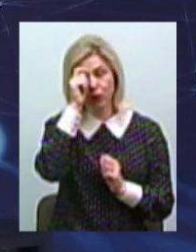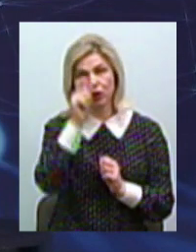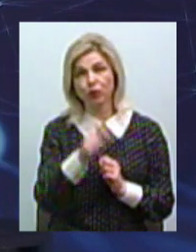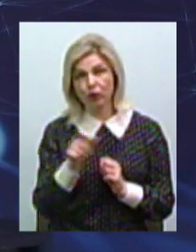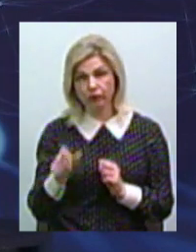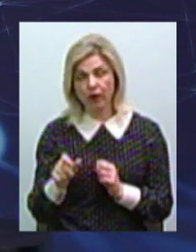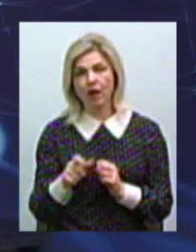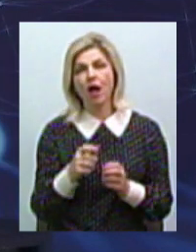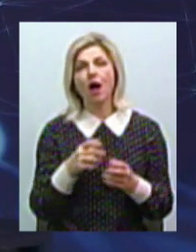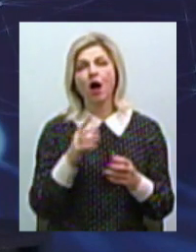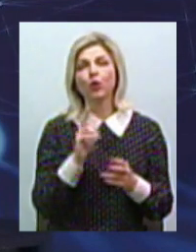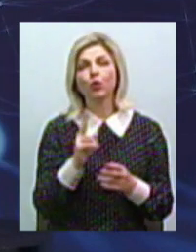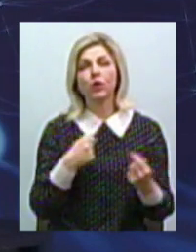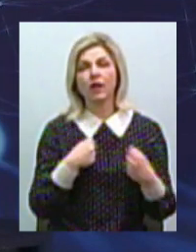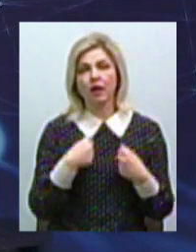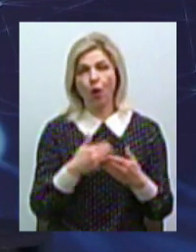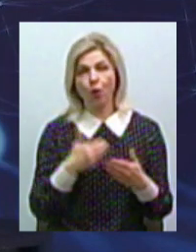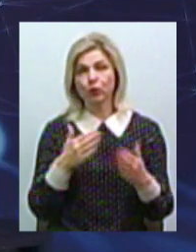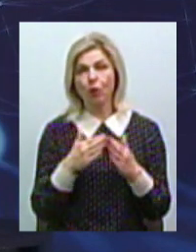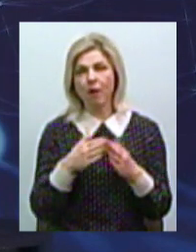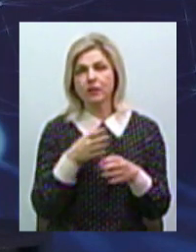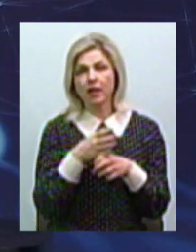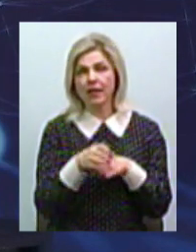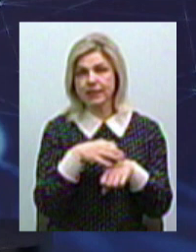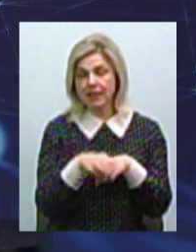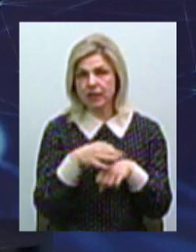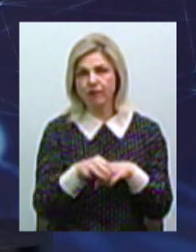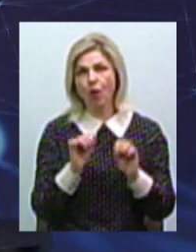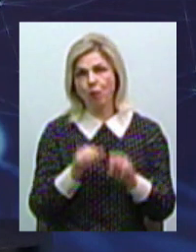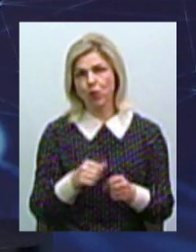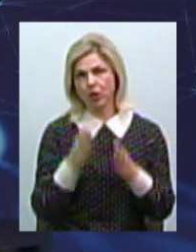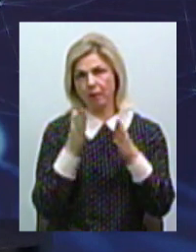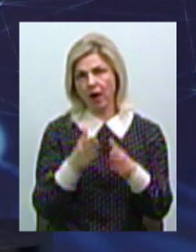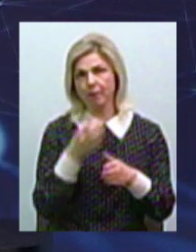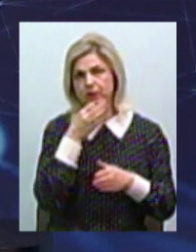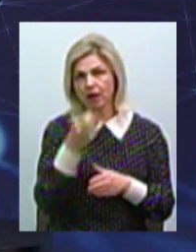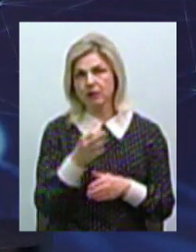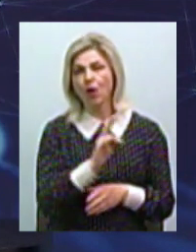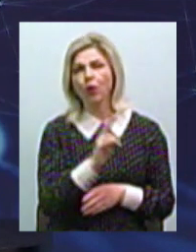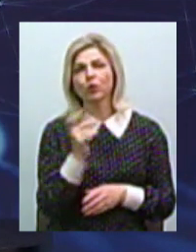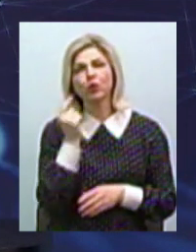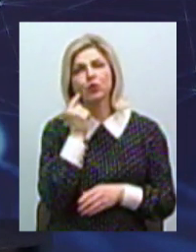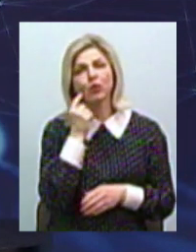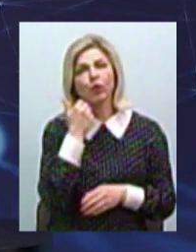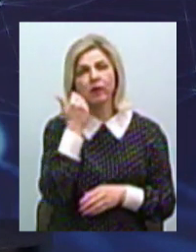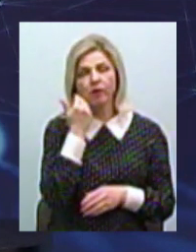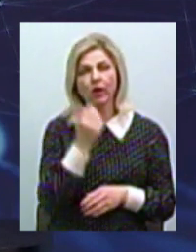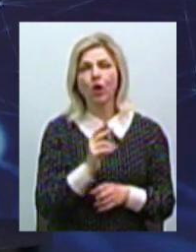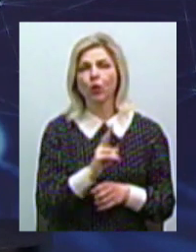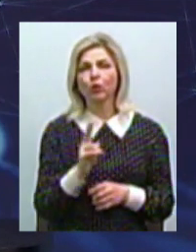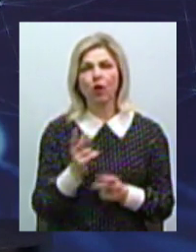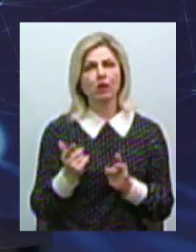які постраждали від домашнього насильства, можуть про це вільно сказати. Да? Декому соромно, дехто не готов